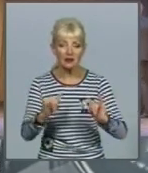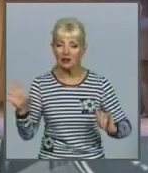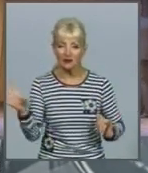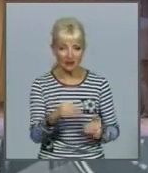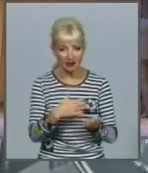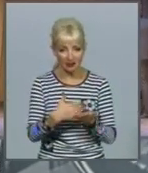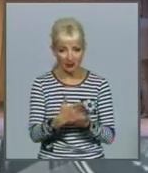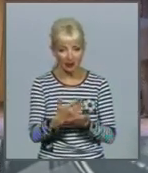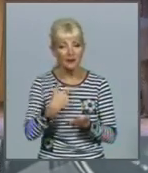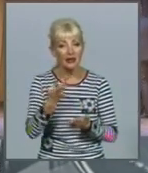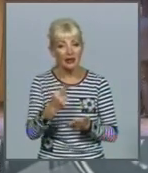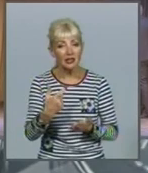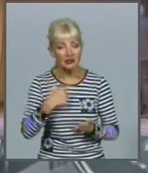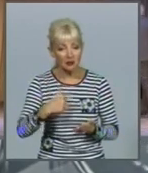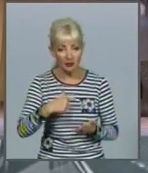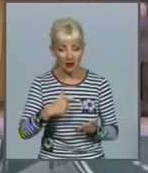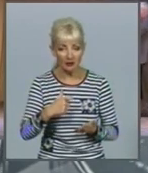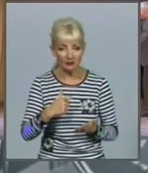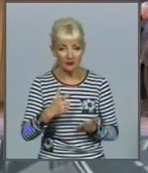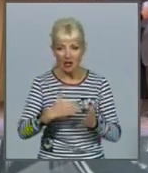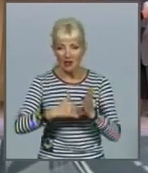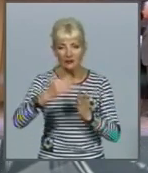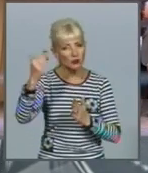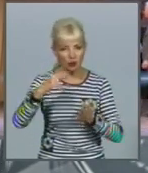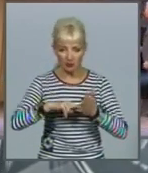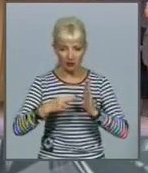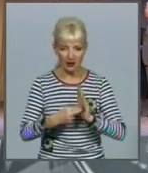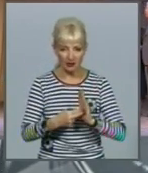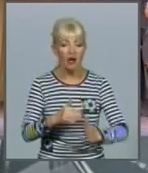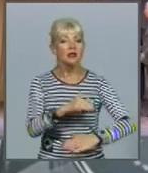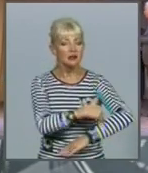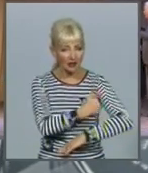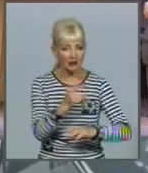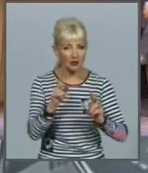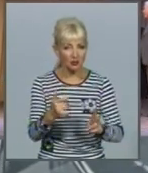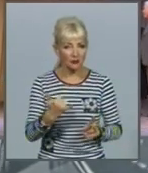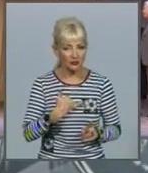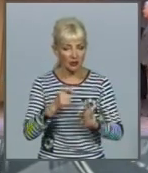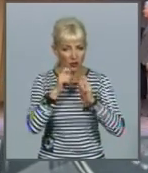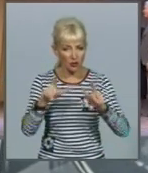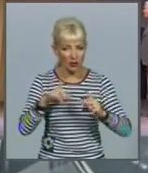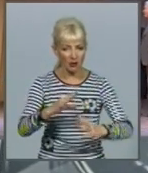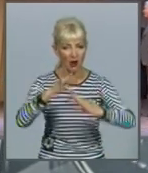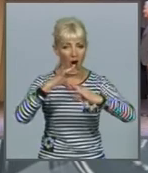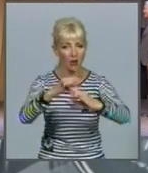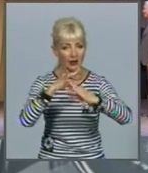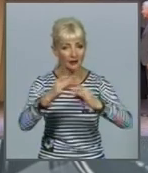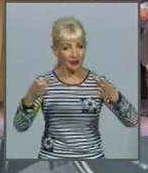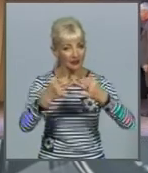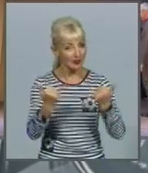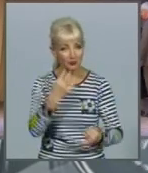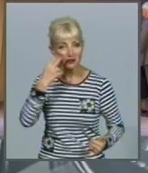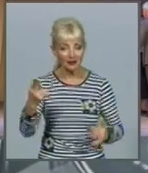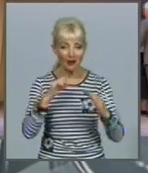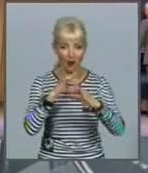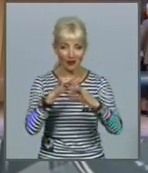себе високі планки. Захотіли ми, щоб в нашій школі був оркестр. І сьогодні ви бачите оркестр. У нас